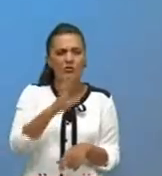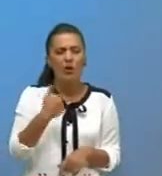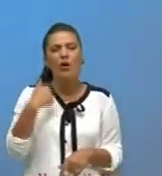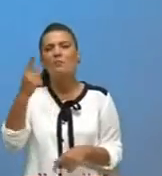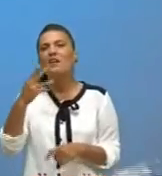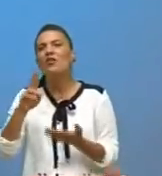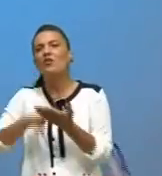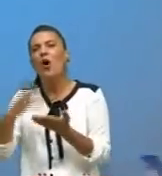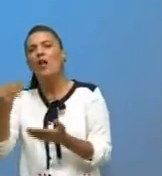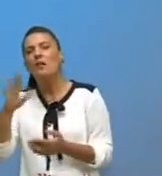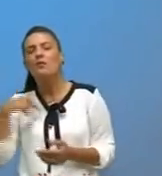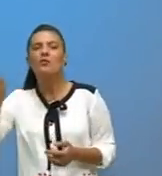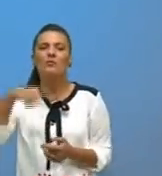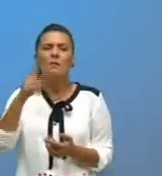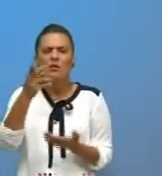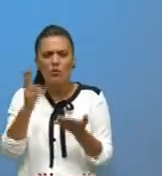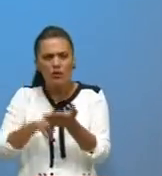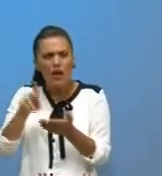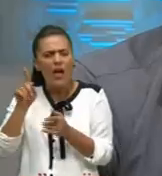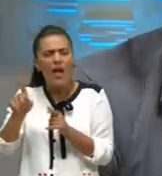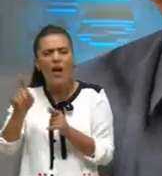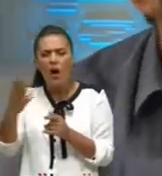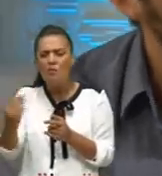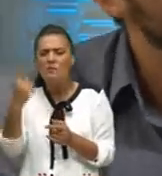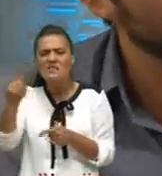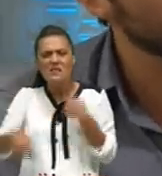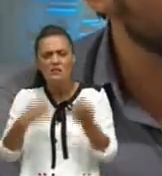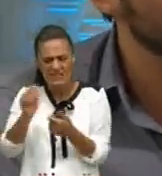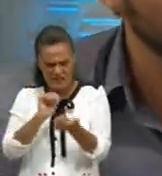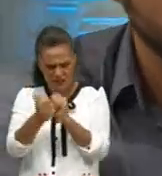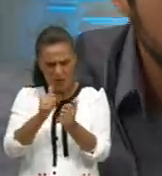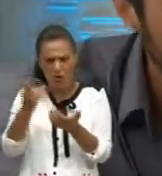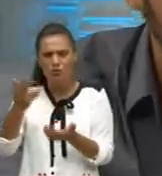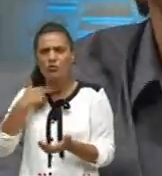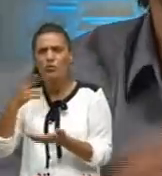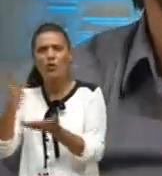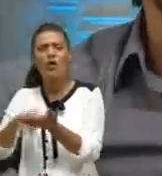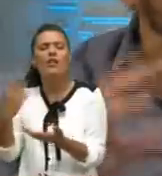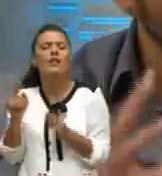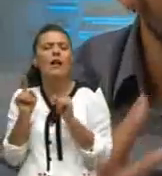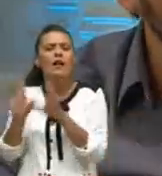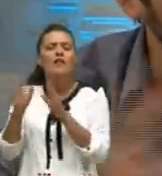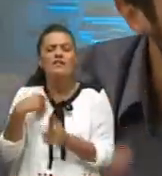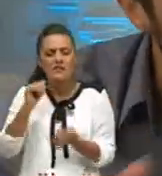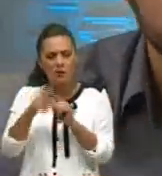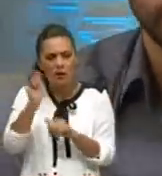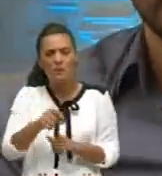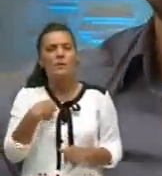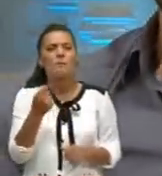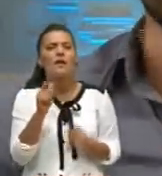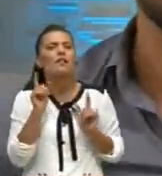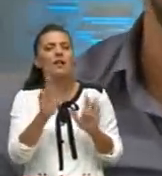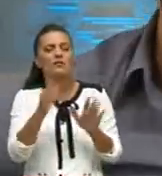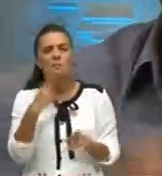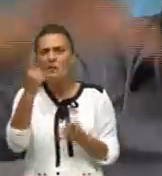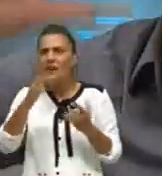üye olamıyorum. Bir kulübe üye olamıyorum. Yani bir kulübe üye olmak kadar saçma sapan bir şey. Spor ve kulübe üye olmak değil iş. Evet. Yani spor yapmak için paraya ihtiyacımız yok.